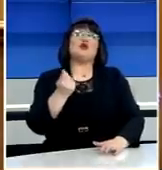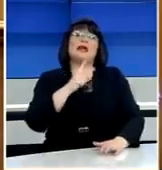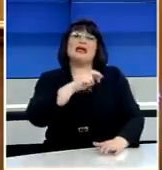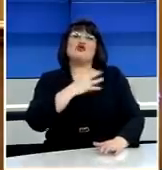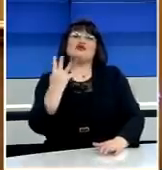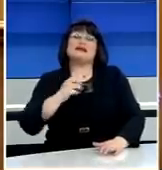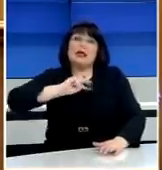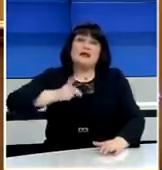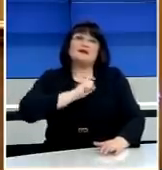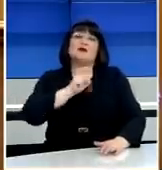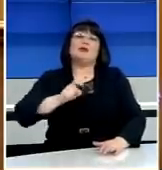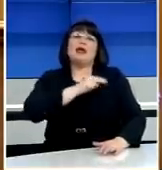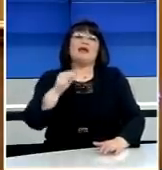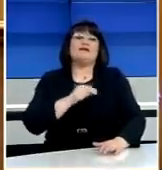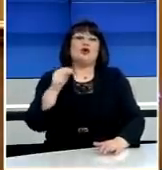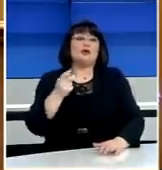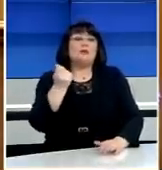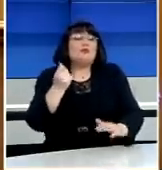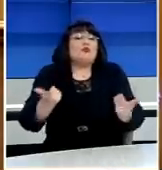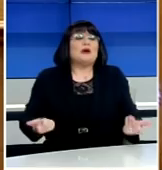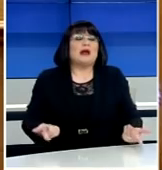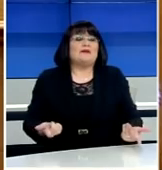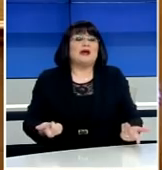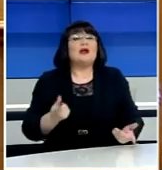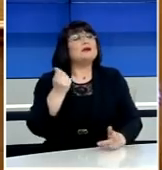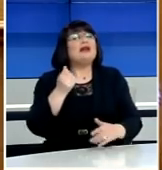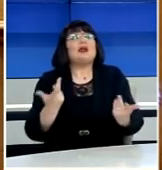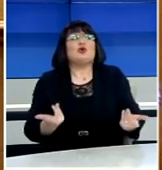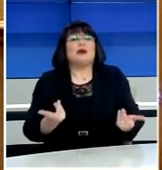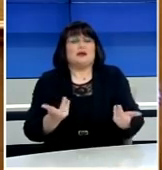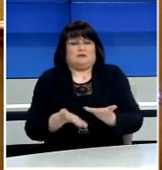24 δισεκατομμύρια ευρώ. Πού είναι αυτά? Πού είναι?